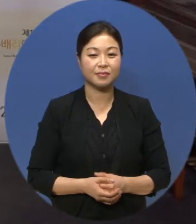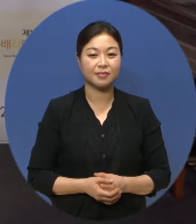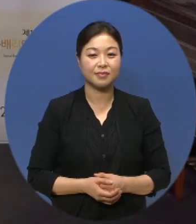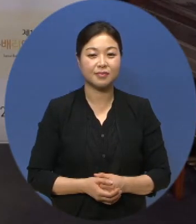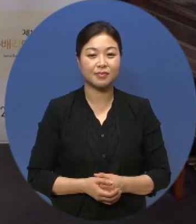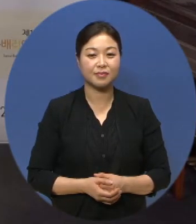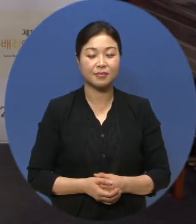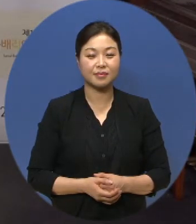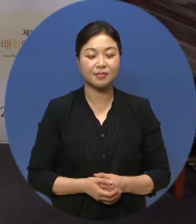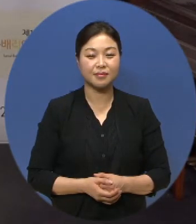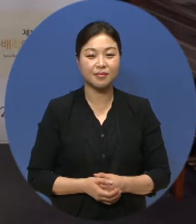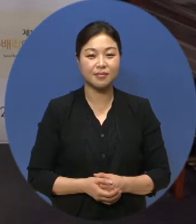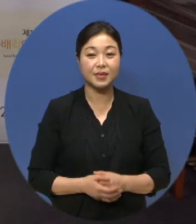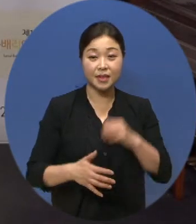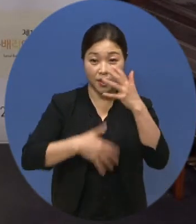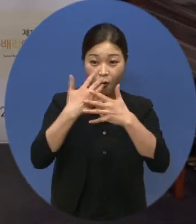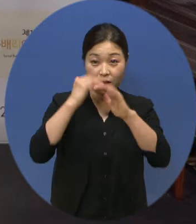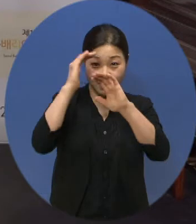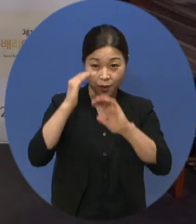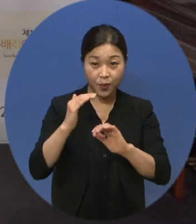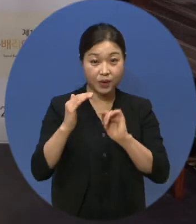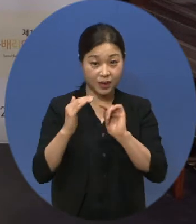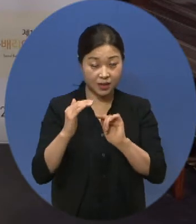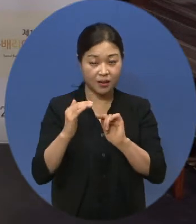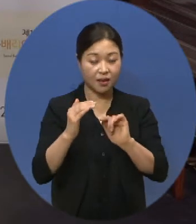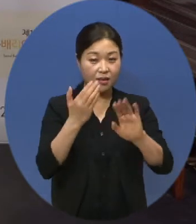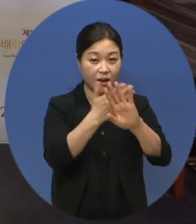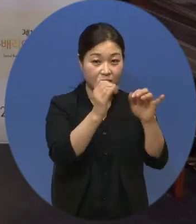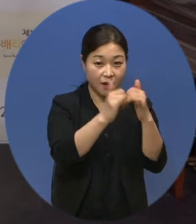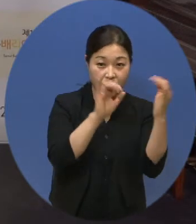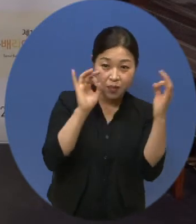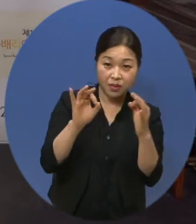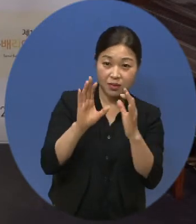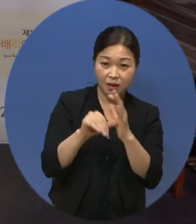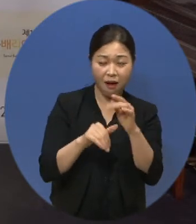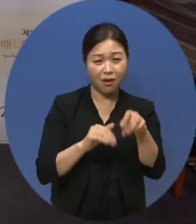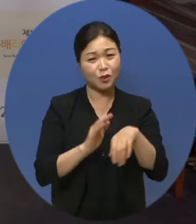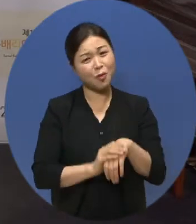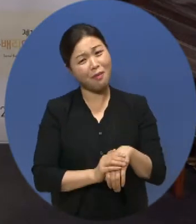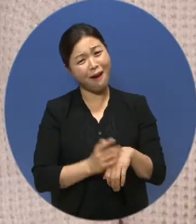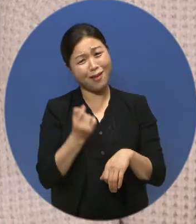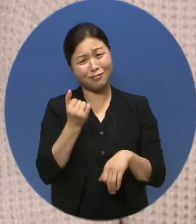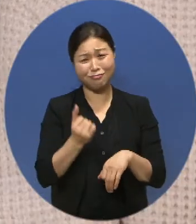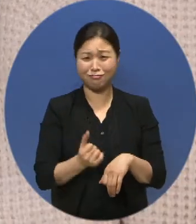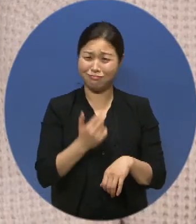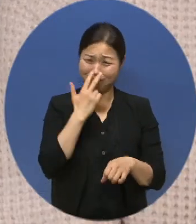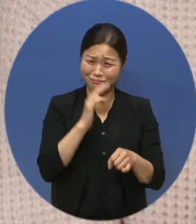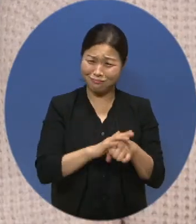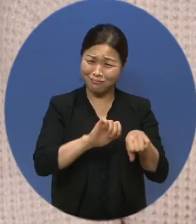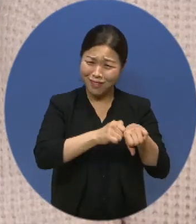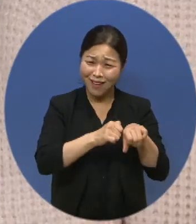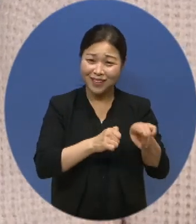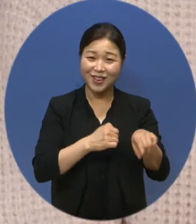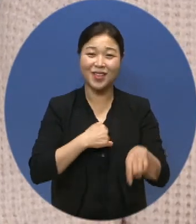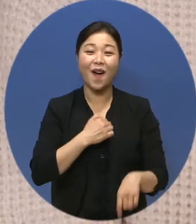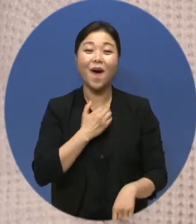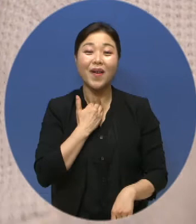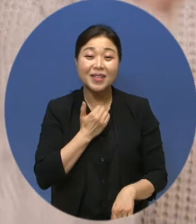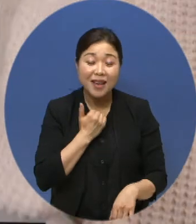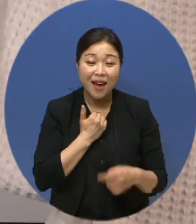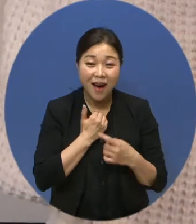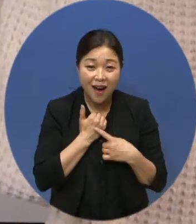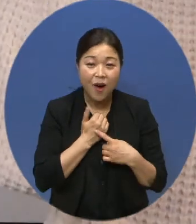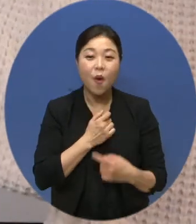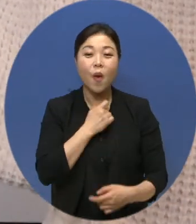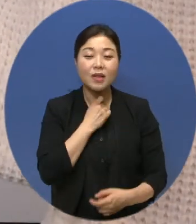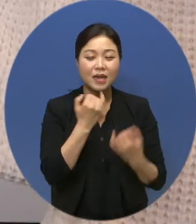일단은 이 이야기가 어쨌든 남들이 봤을 때는 좀 억지스러울 수도 있는 욕망을 관철시키는 여성에 대한 이야기를